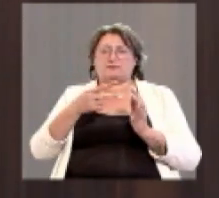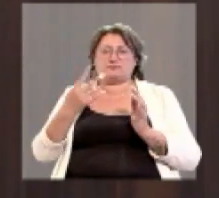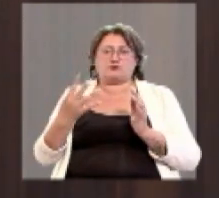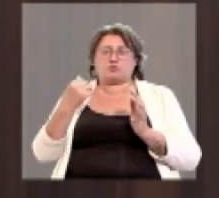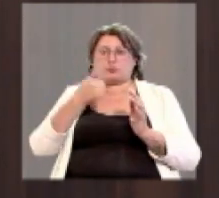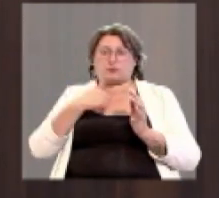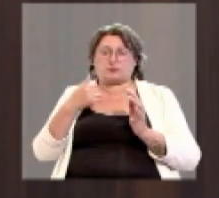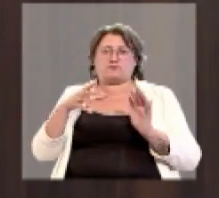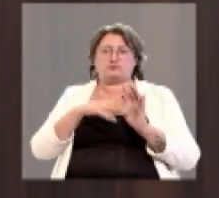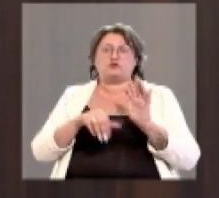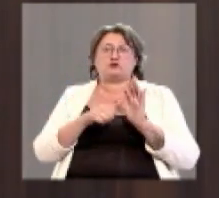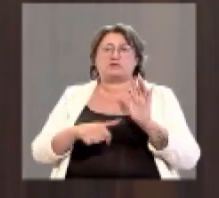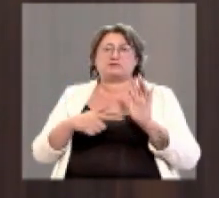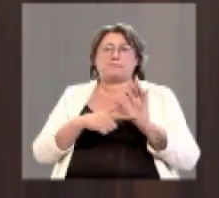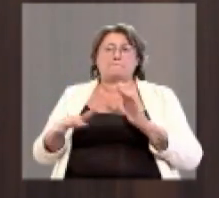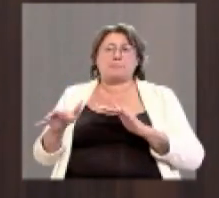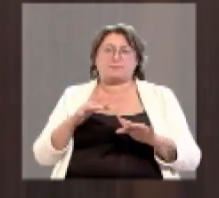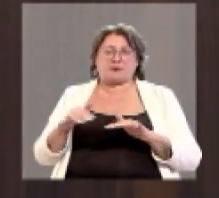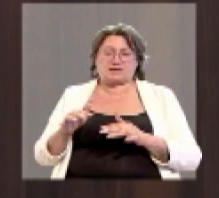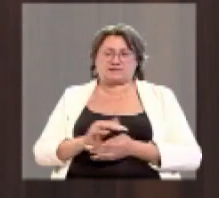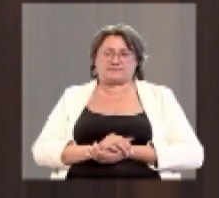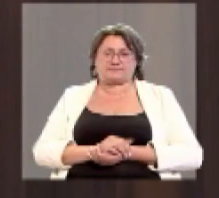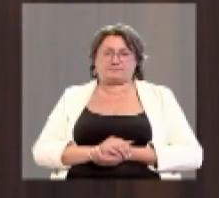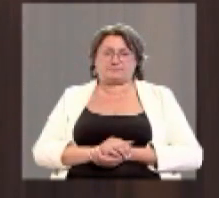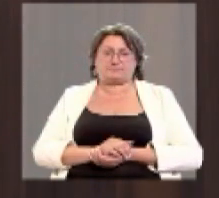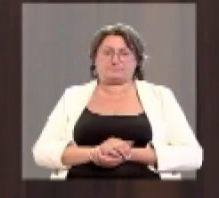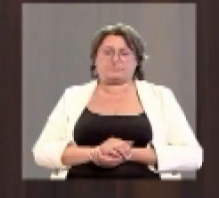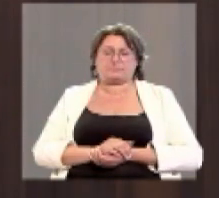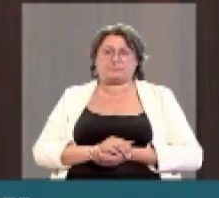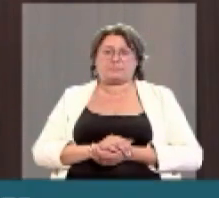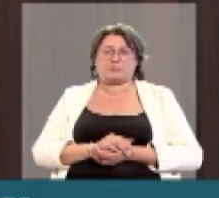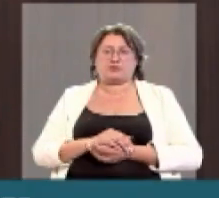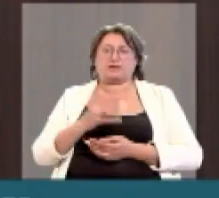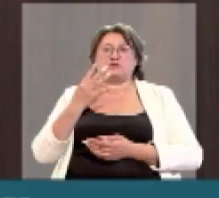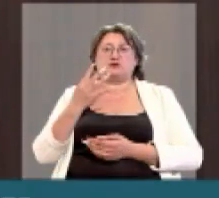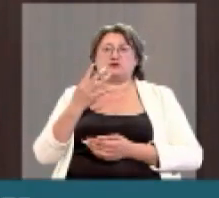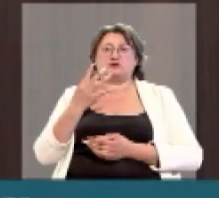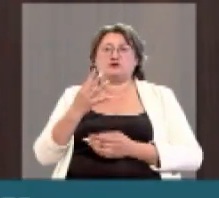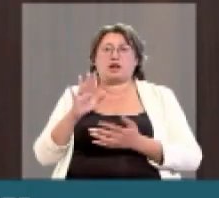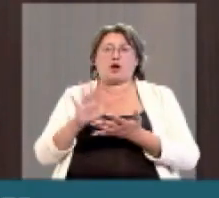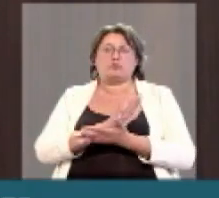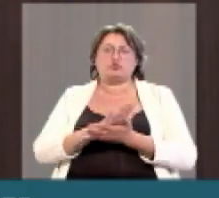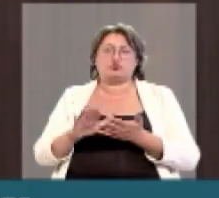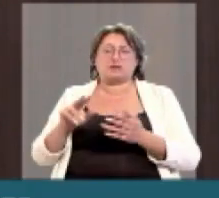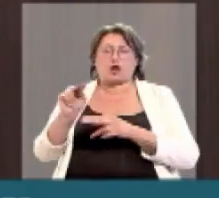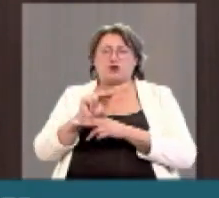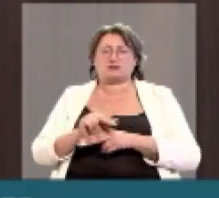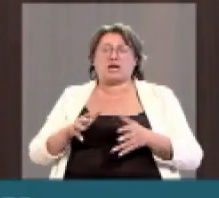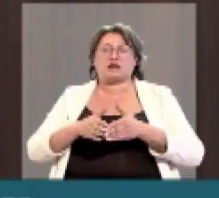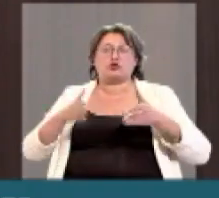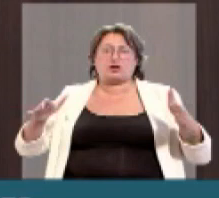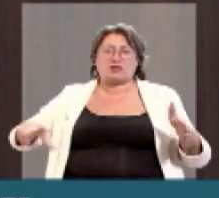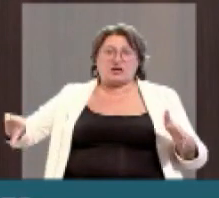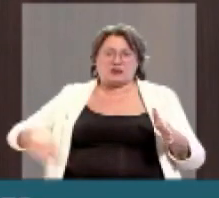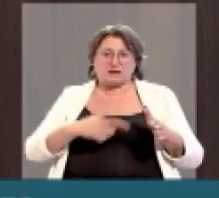жоспар әзірлеп қойды. Жоспарға 67 іс-шара енгізілген. Оның ішінде біреуі су тасқынынан зардап шеккен елді мекендерде тұрғын үйлер салу,